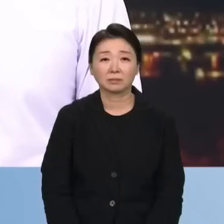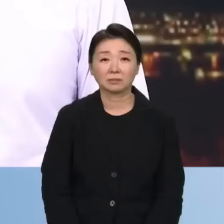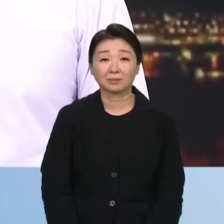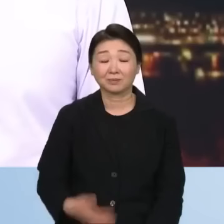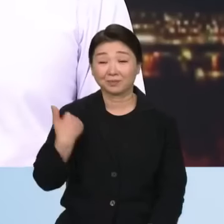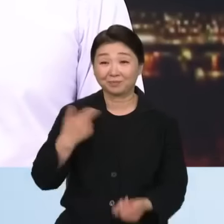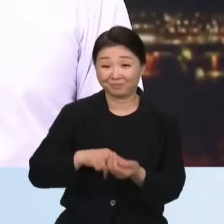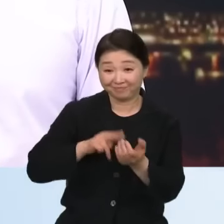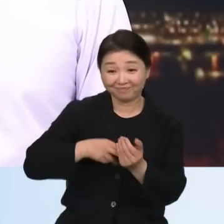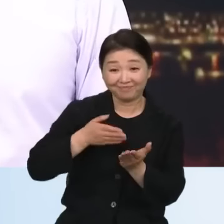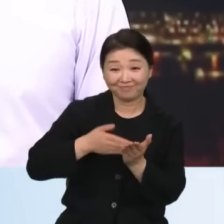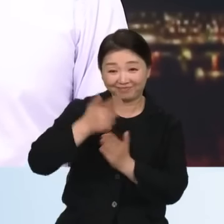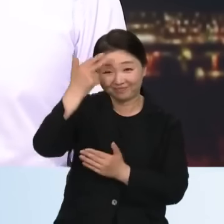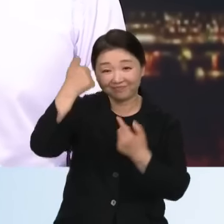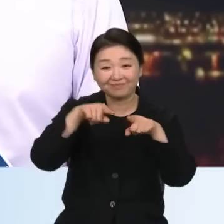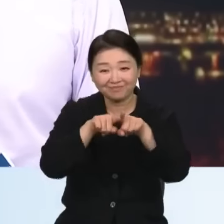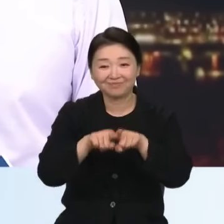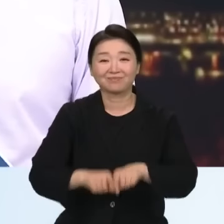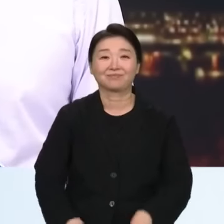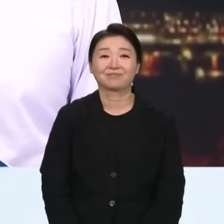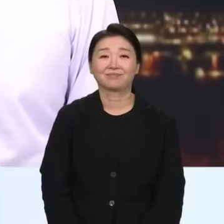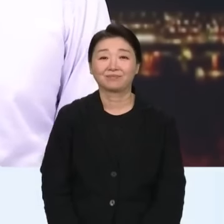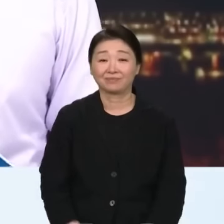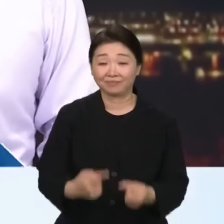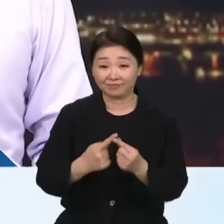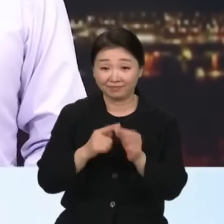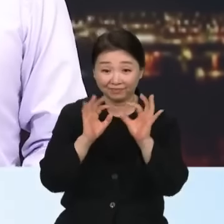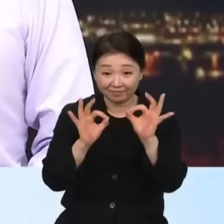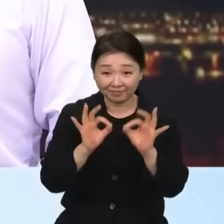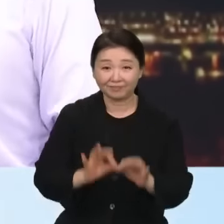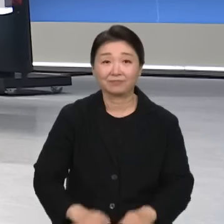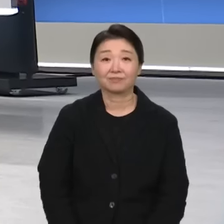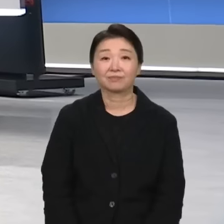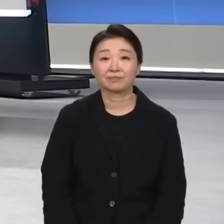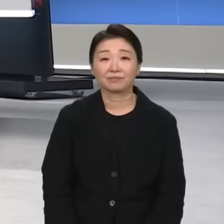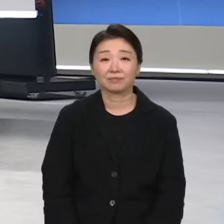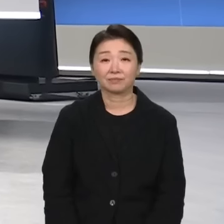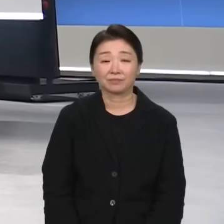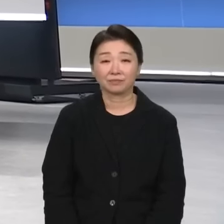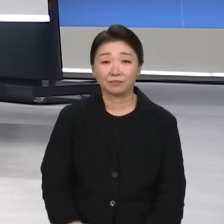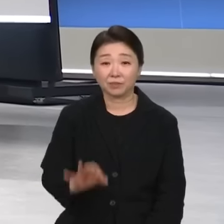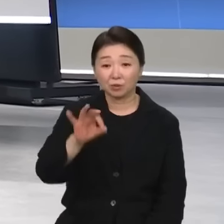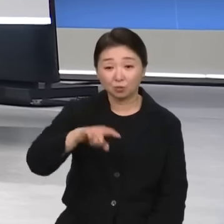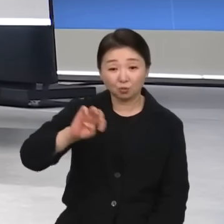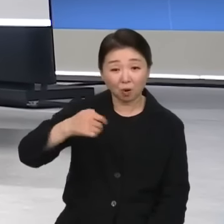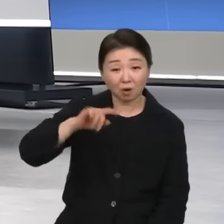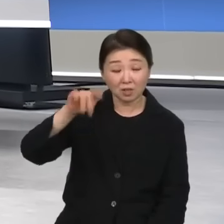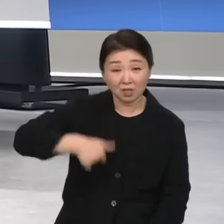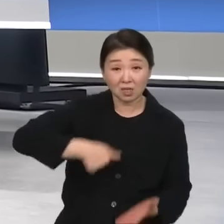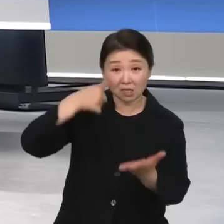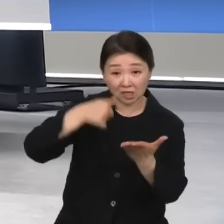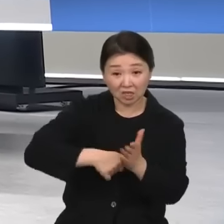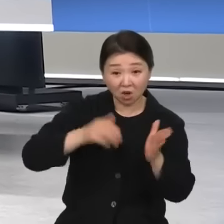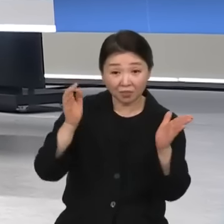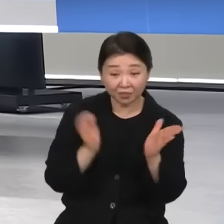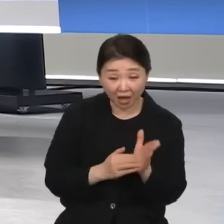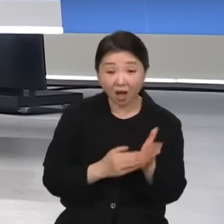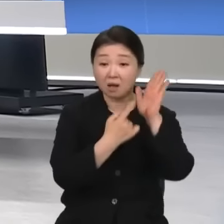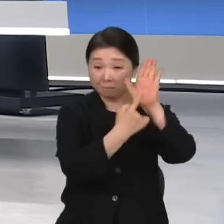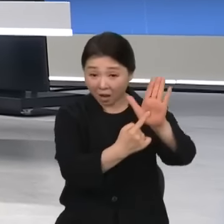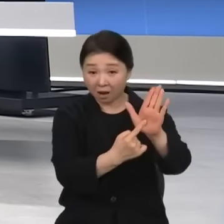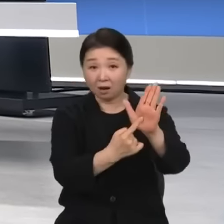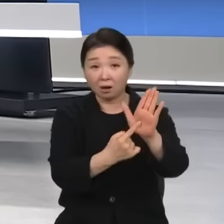네, 돌아온 비하인드 이성대 기자 나왔습니다. 첫 번째 보죠. 네, 오늘 첫 번째 이슈입니다. 자, 우원식 찍었다 커밍아웃. 자,